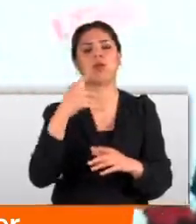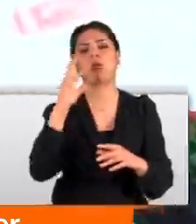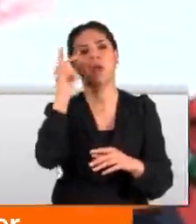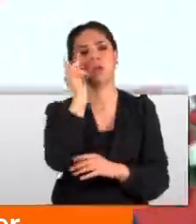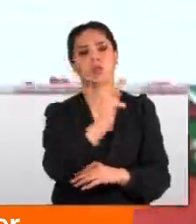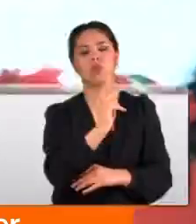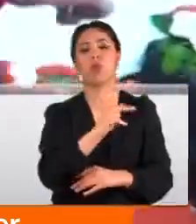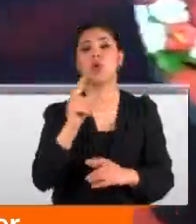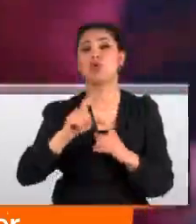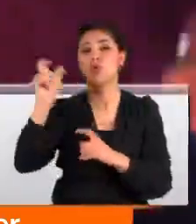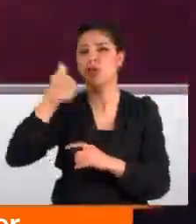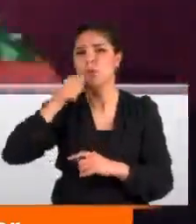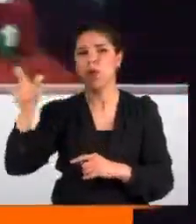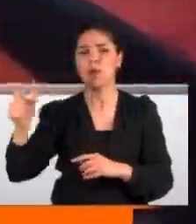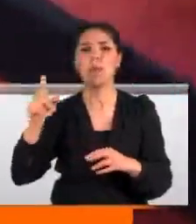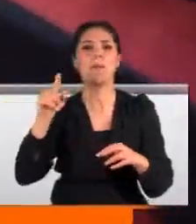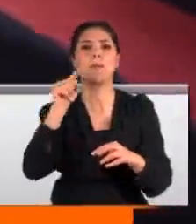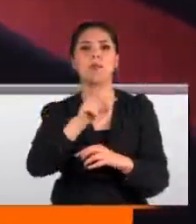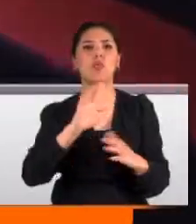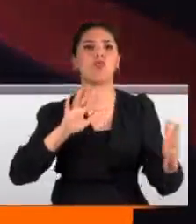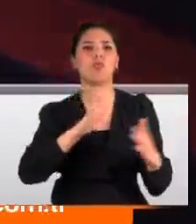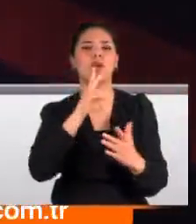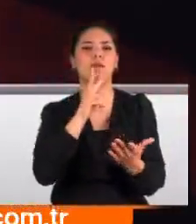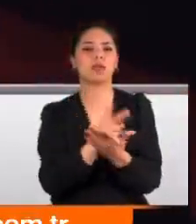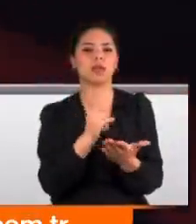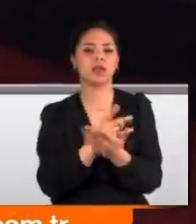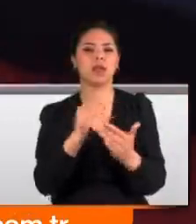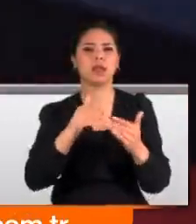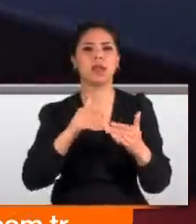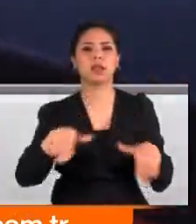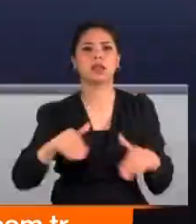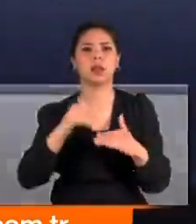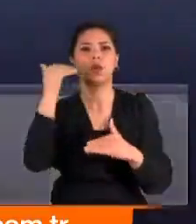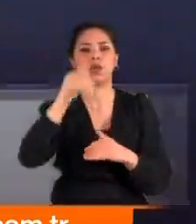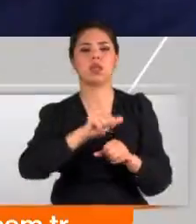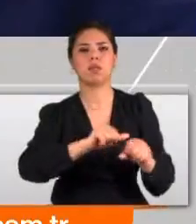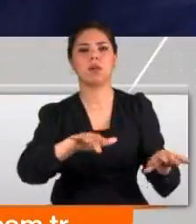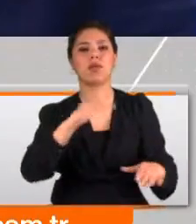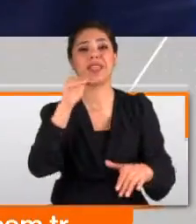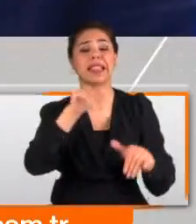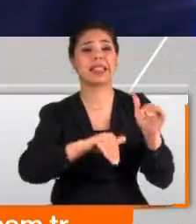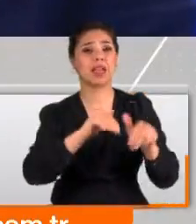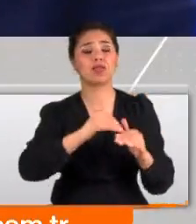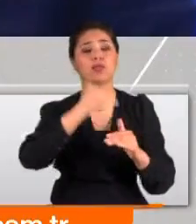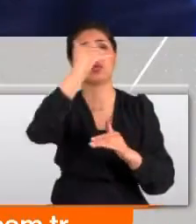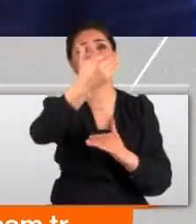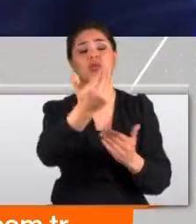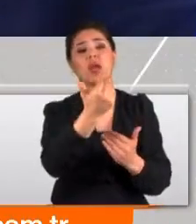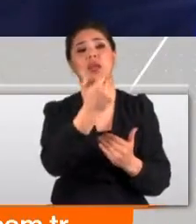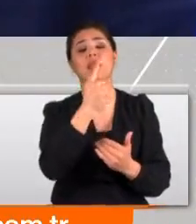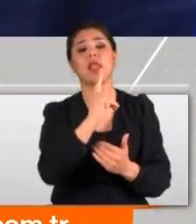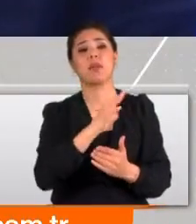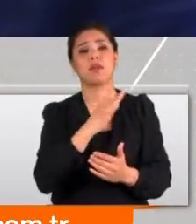tüm kararlarını sınır ötesiyle paylaştığını, seçimlere dışarıdan müdahale edildiğini söyledi. Amerika'nın Türkiye'deki bir